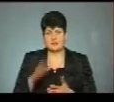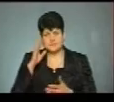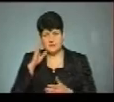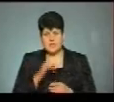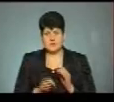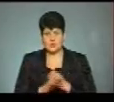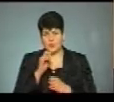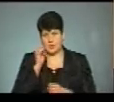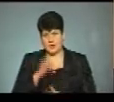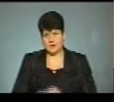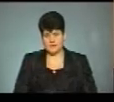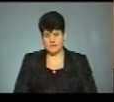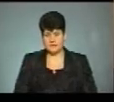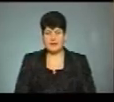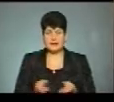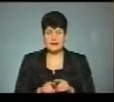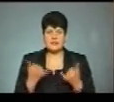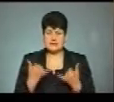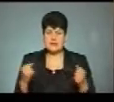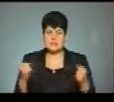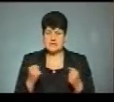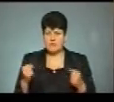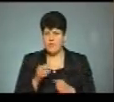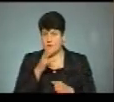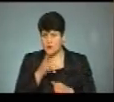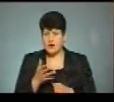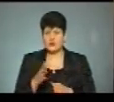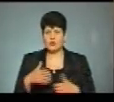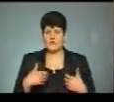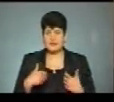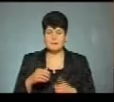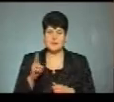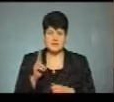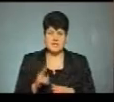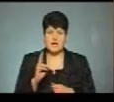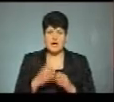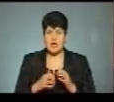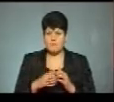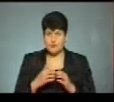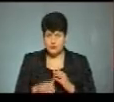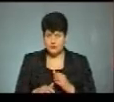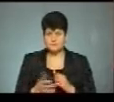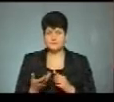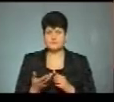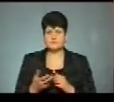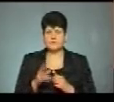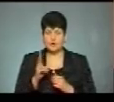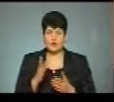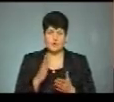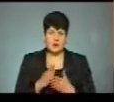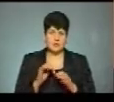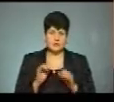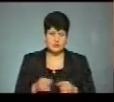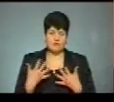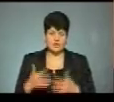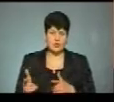України. Так як зараз зимова пора і вітаміни, то вітамін С, в першу чергу капуста, даний буклет, що хто можливо має вже готову,